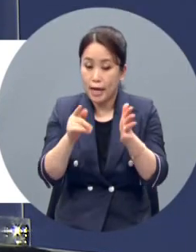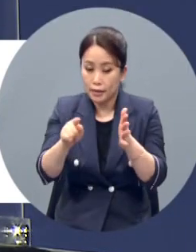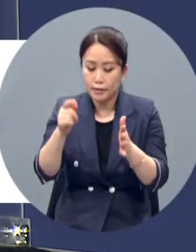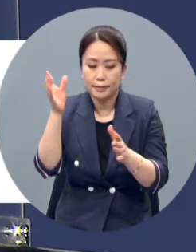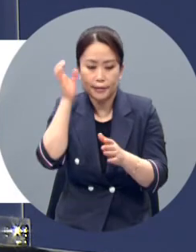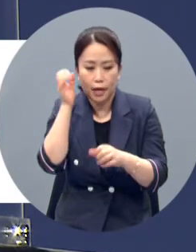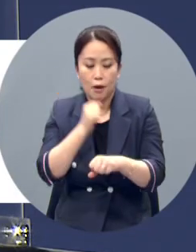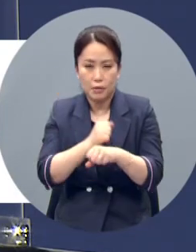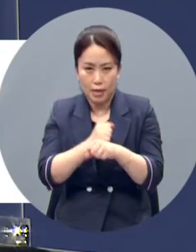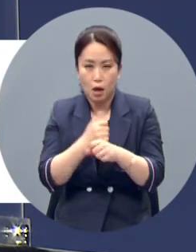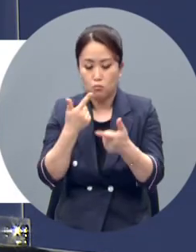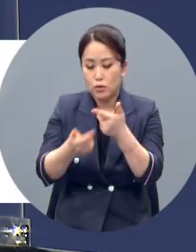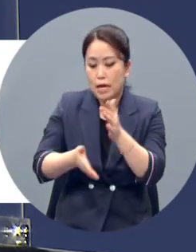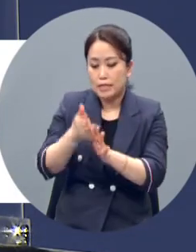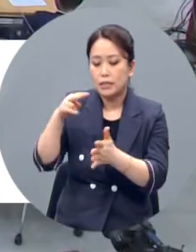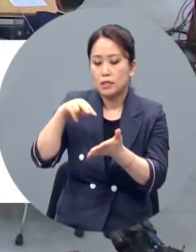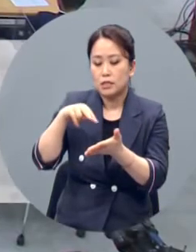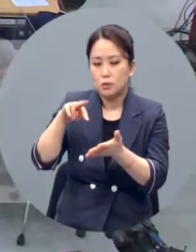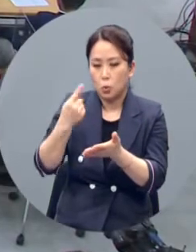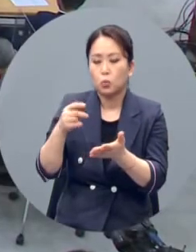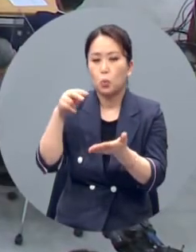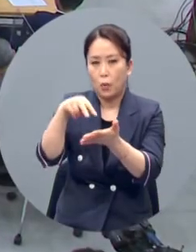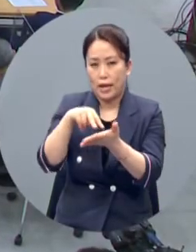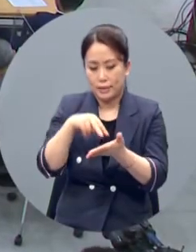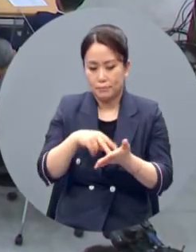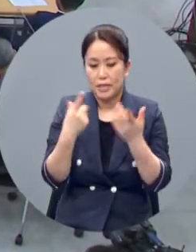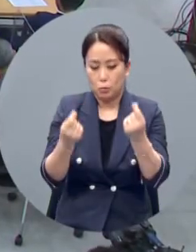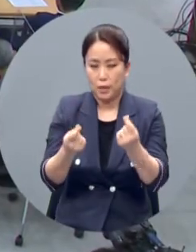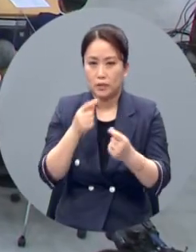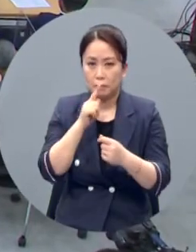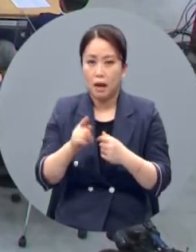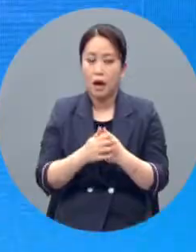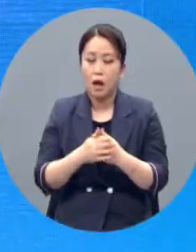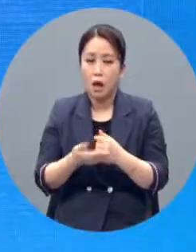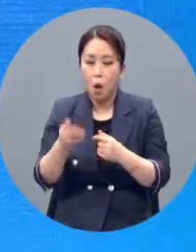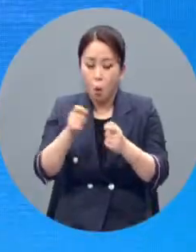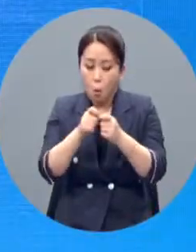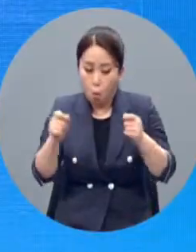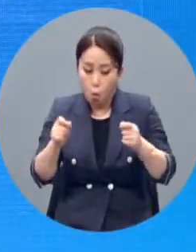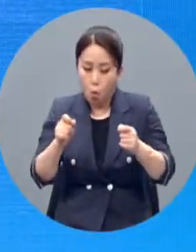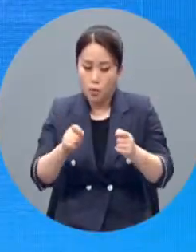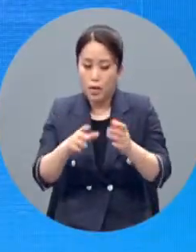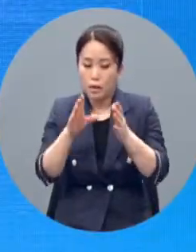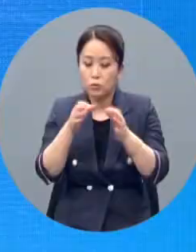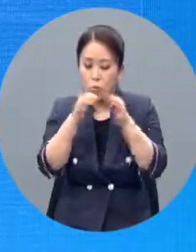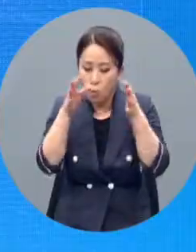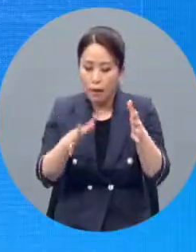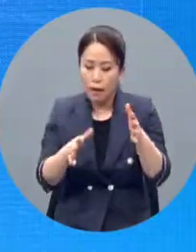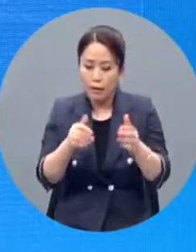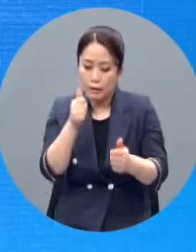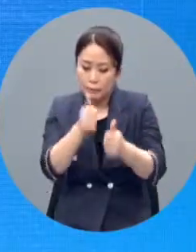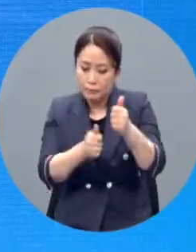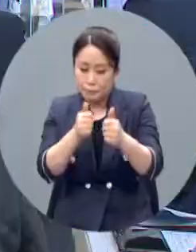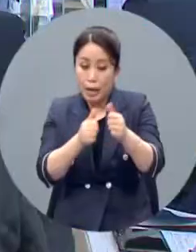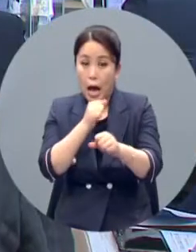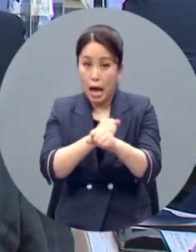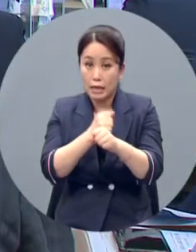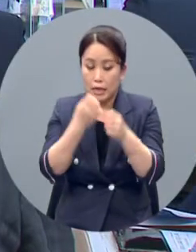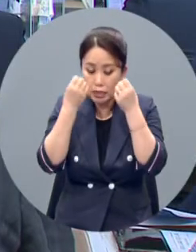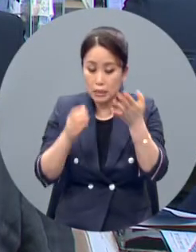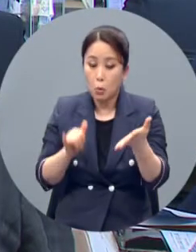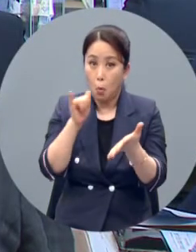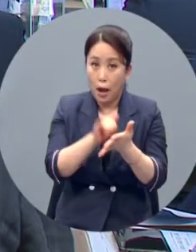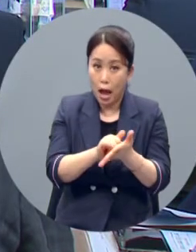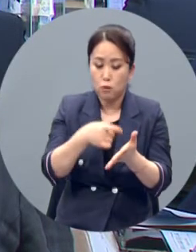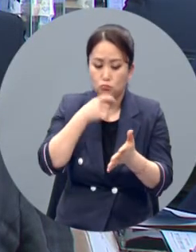똑같은 그런 입장으로 부산과 경남이 오랜 세월 대립각을 세운 신공 1 물 문제 등 주요